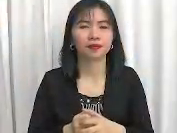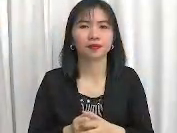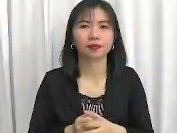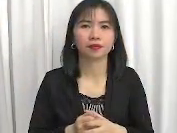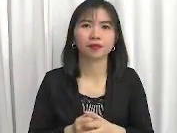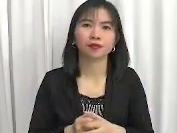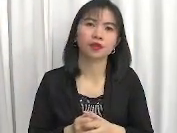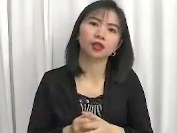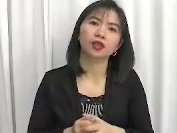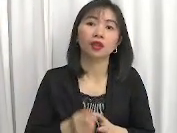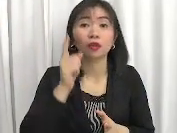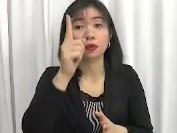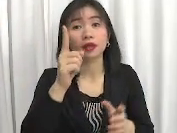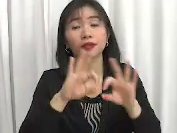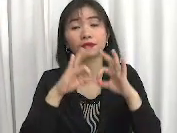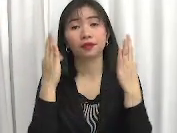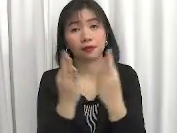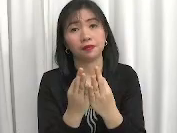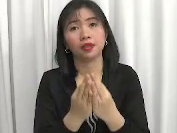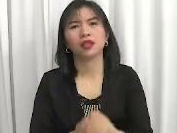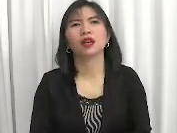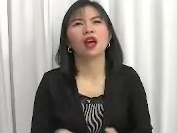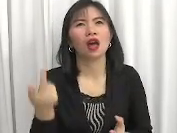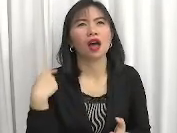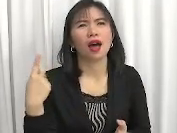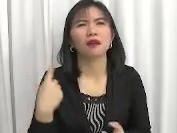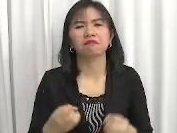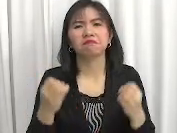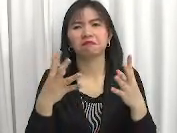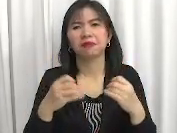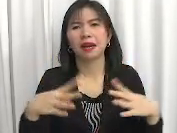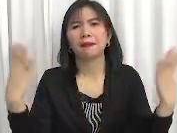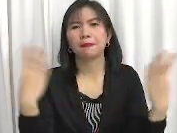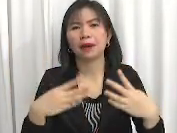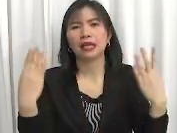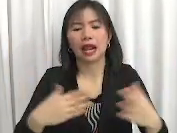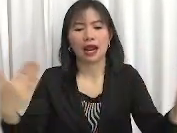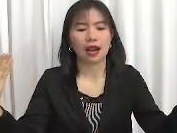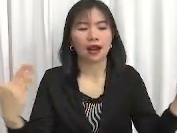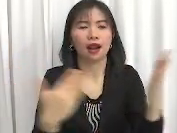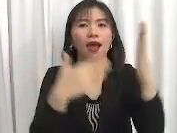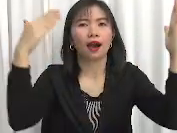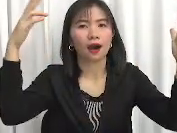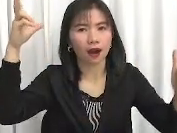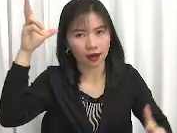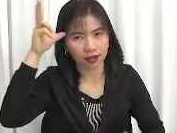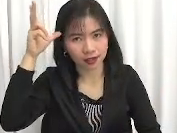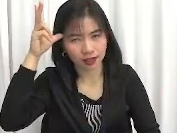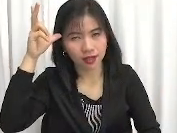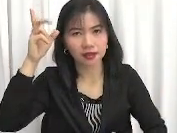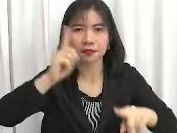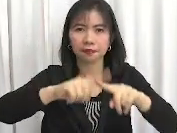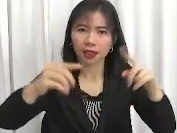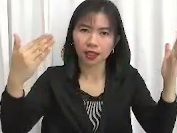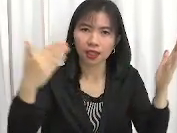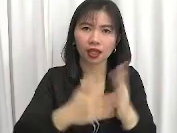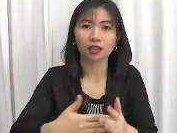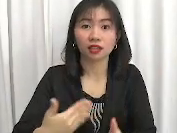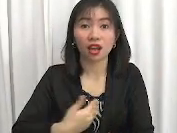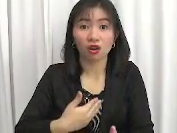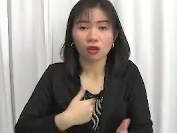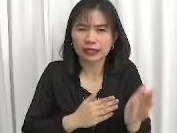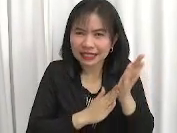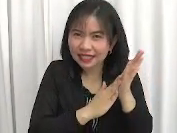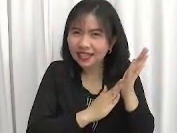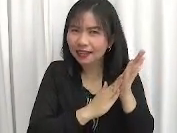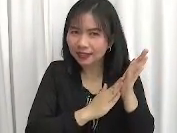pagpapamilya ay punong-puno ng pakikipaglaban sa Diablo. Yeah. No? Pero alam mo ba, Brad, excited ako ngayon